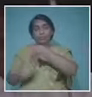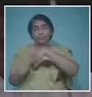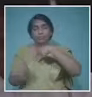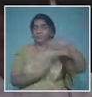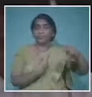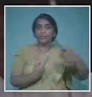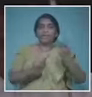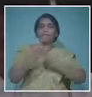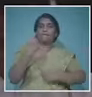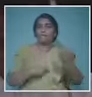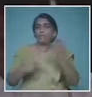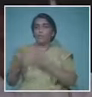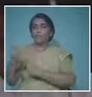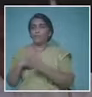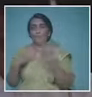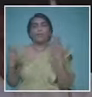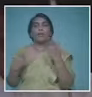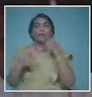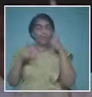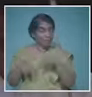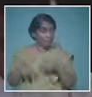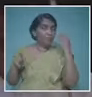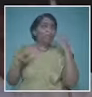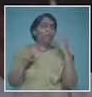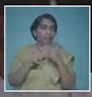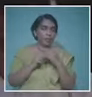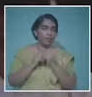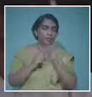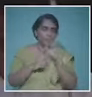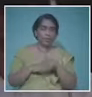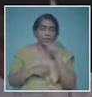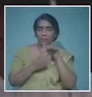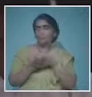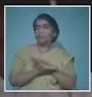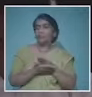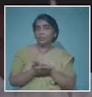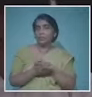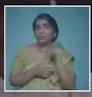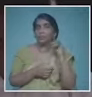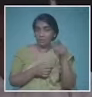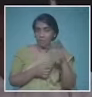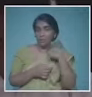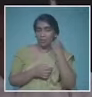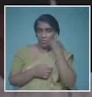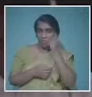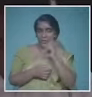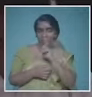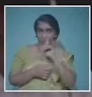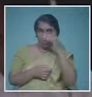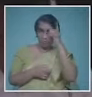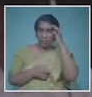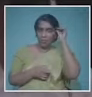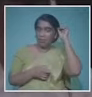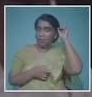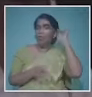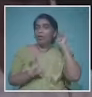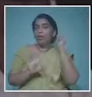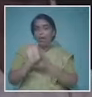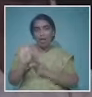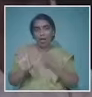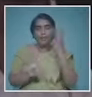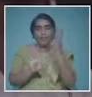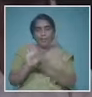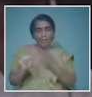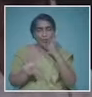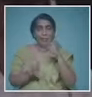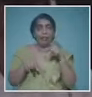අඹරන එක විකුණ ගන්න දෙනක් නැහැ. මෙන්න මේ කියන කාරණේ තමයි තියෙන්නේ. ඉතින් පැහැදිලිව ඔබතුමාට යෝජනා කරන්නේ අවුරුද්දකට දෙකකට